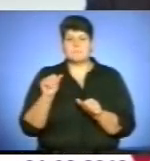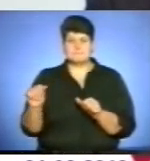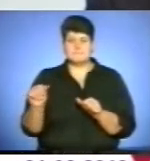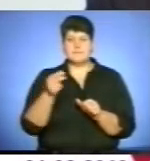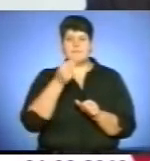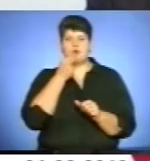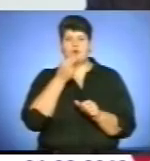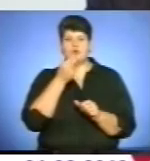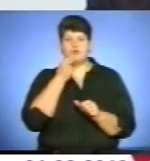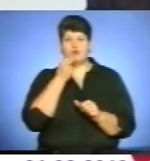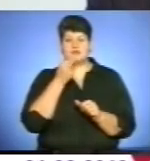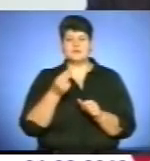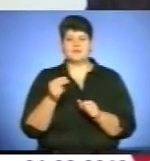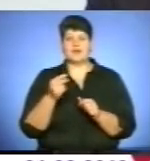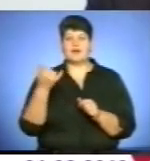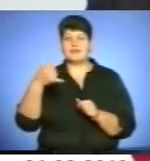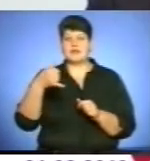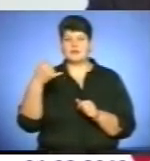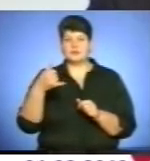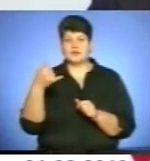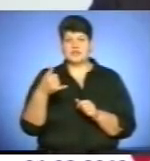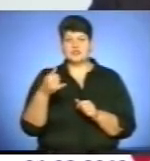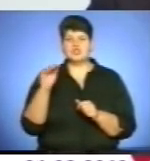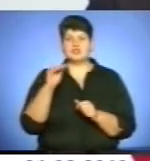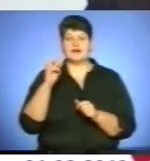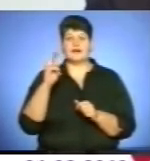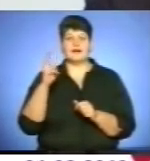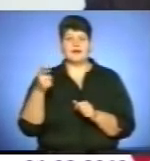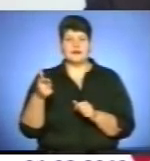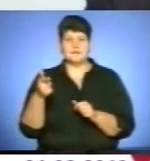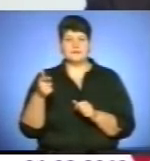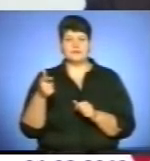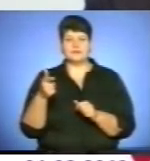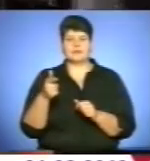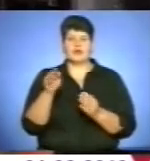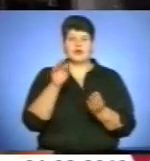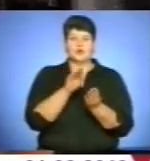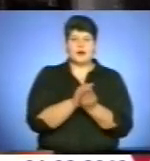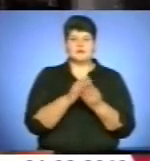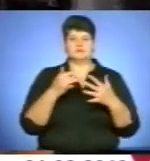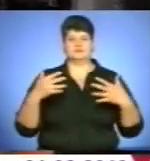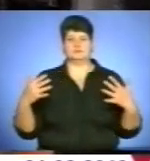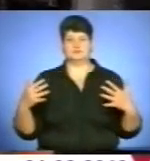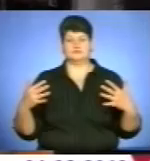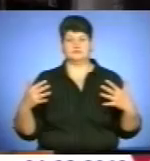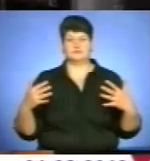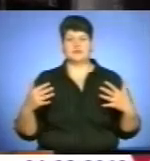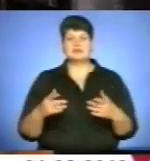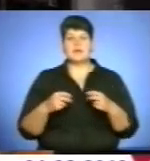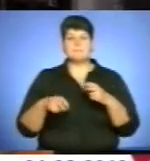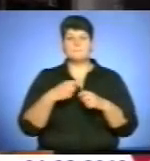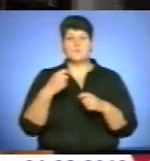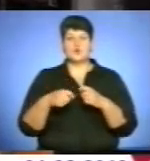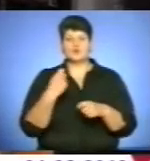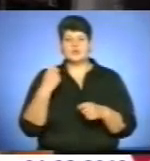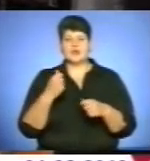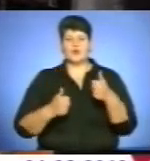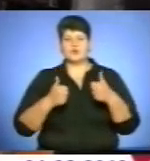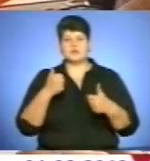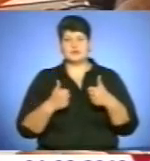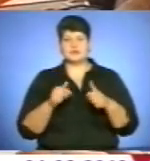продовольчих, світло-нафтопродуктів, житлово-комунальних послуг, ритуальних і так далі. За порушення конкуренційного законодавства